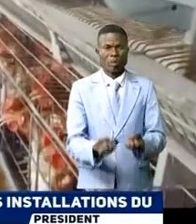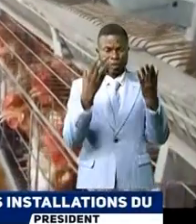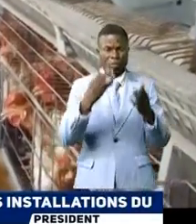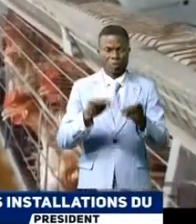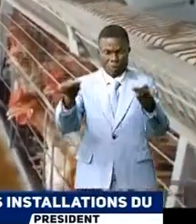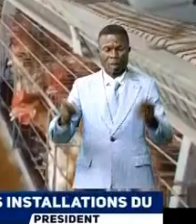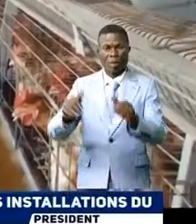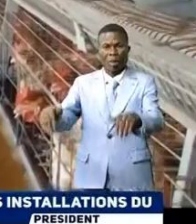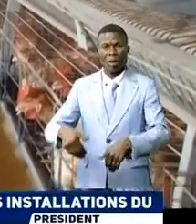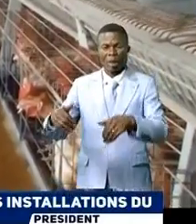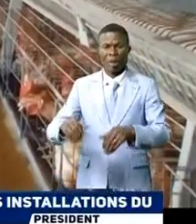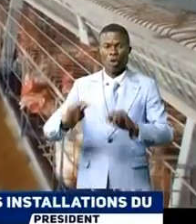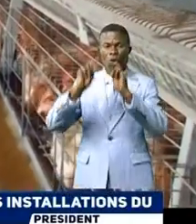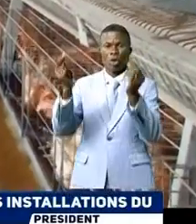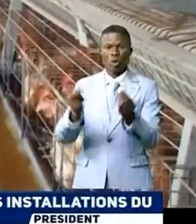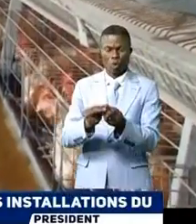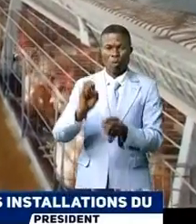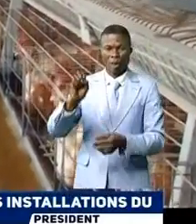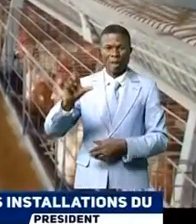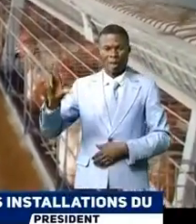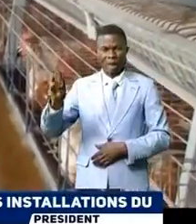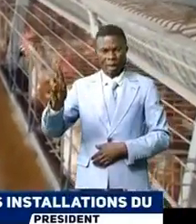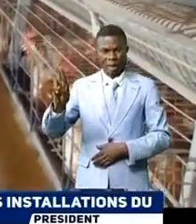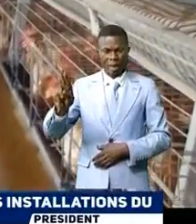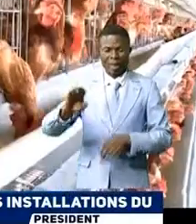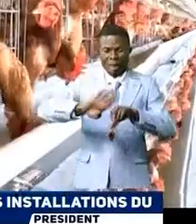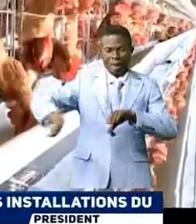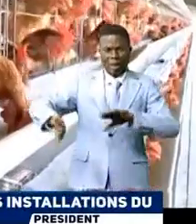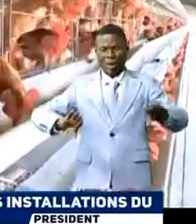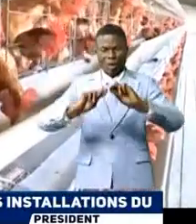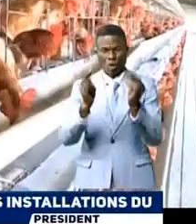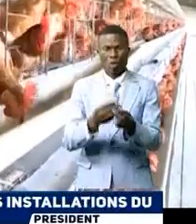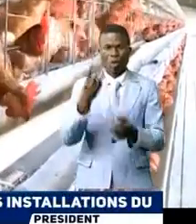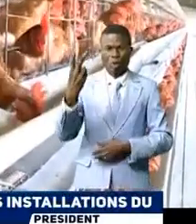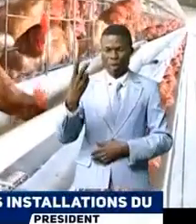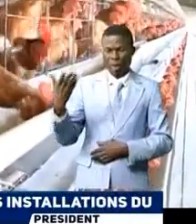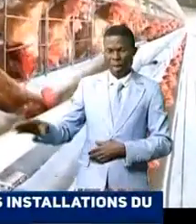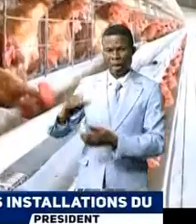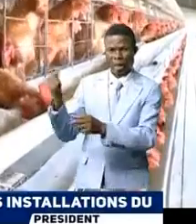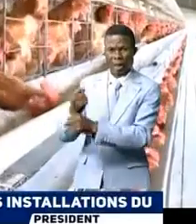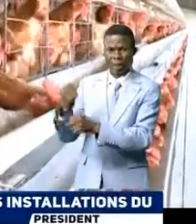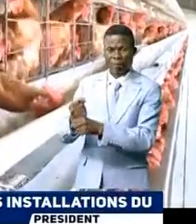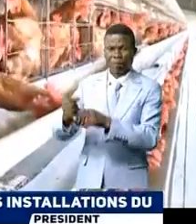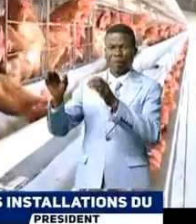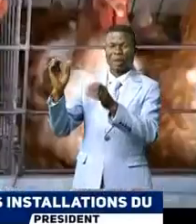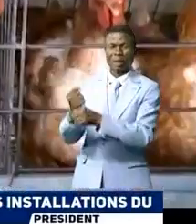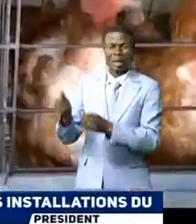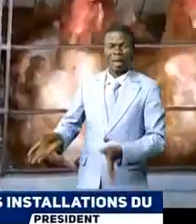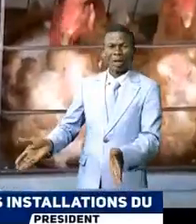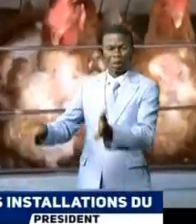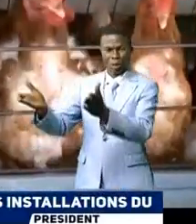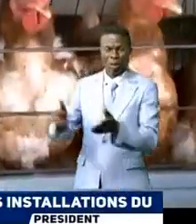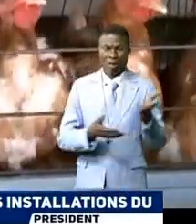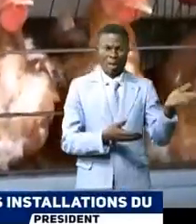de Daïpen, le groupe LR l'a éclaté en 2 parties, il y a côté production avec sa ferme intégrée et